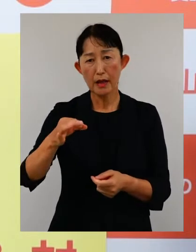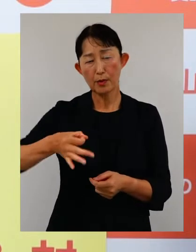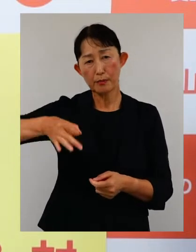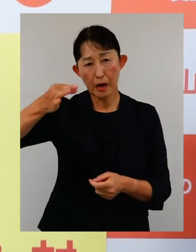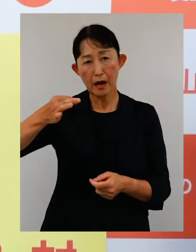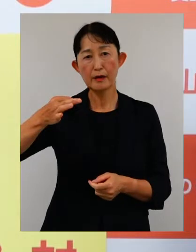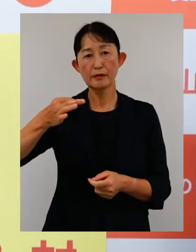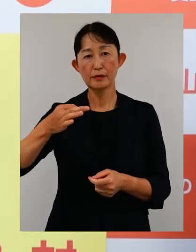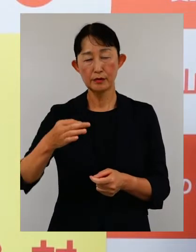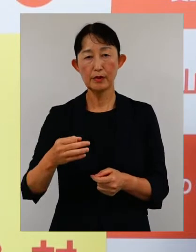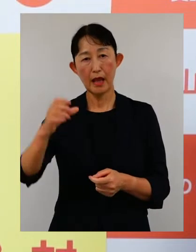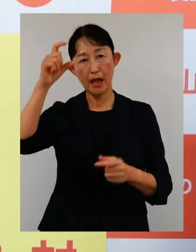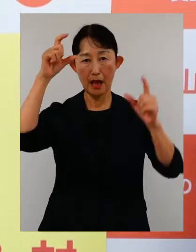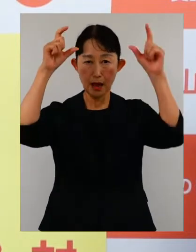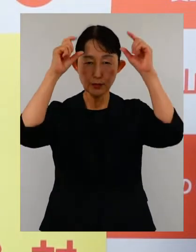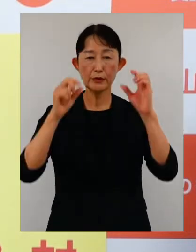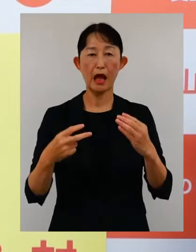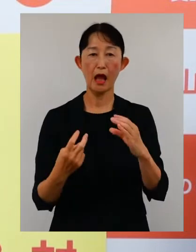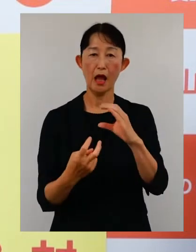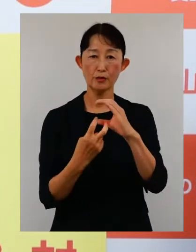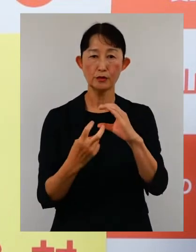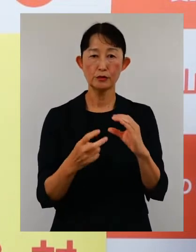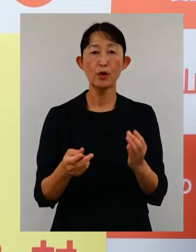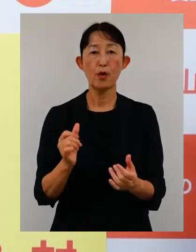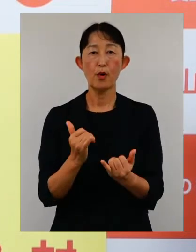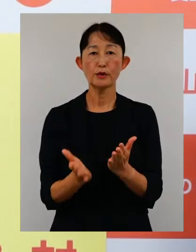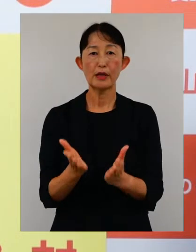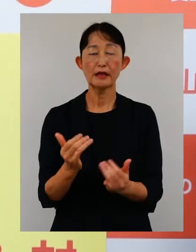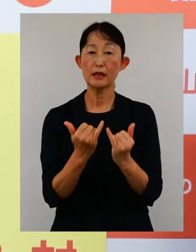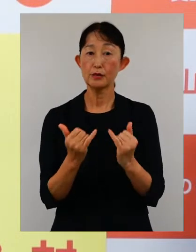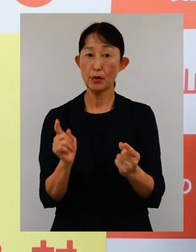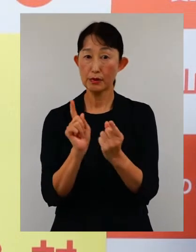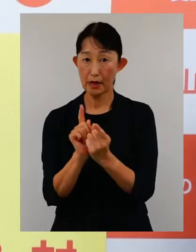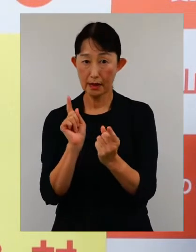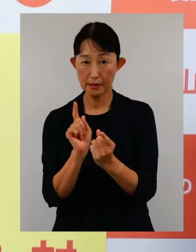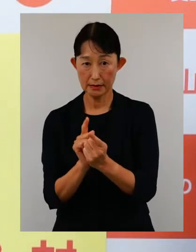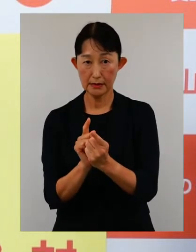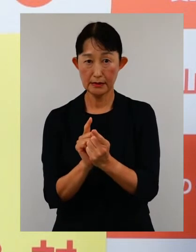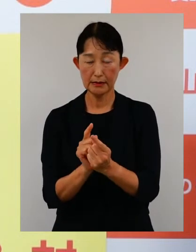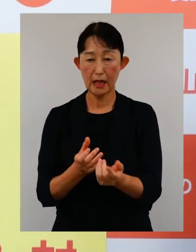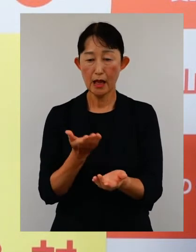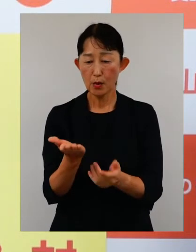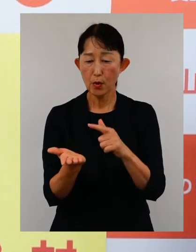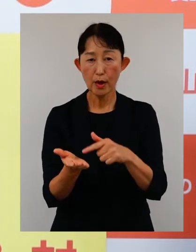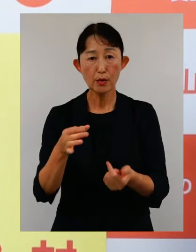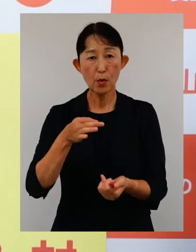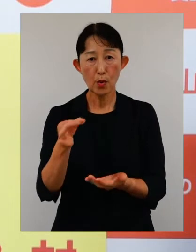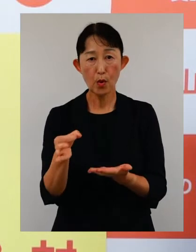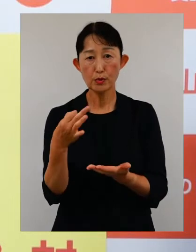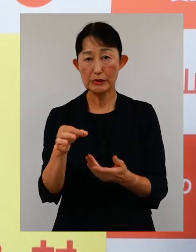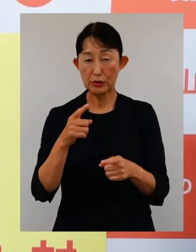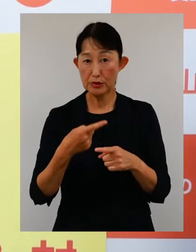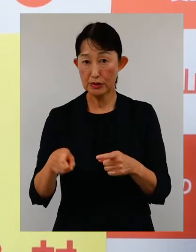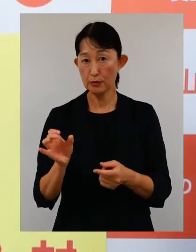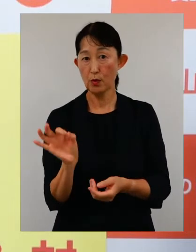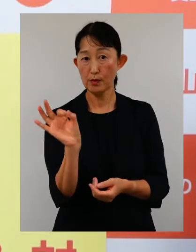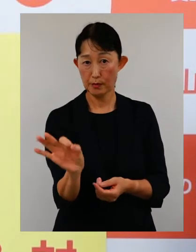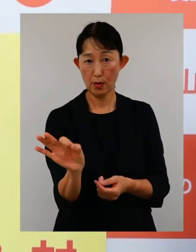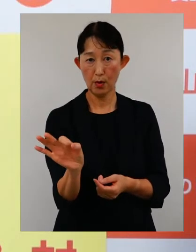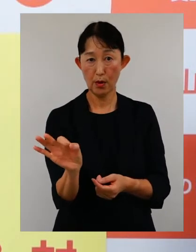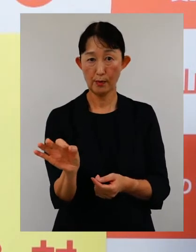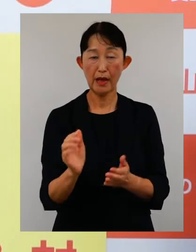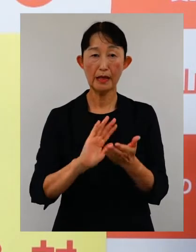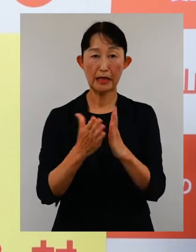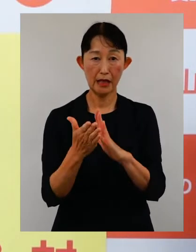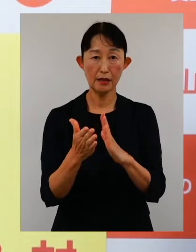から、畜産農家に対し引き続き飼料購入費の一部を支援するほか、県独自のプレ